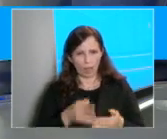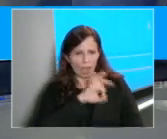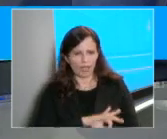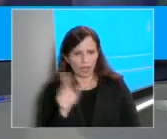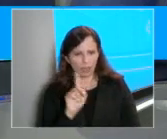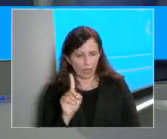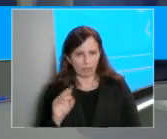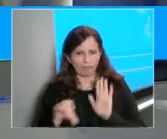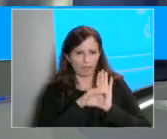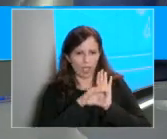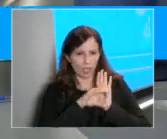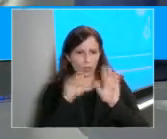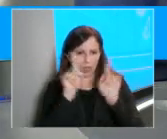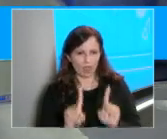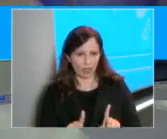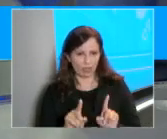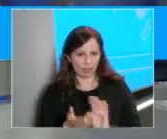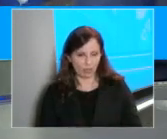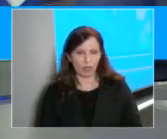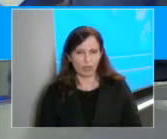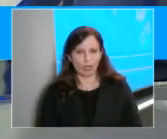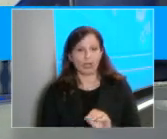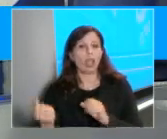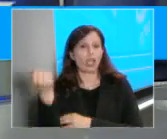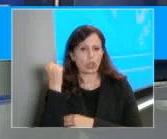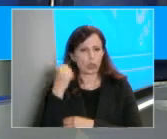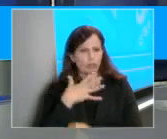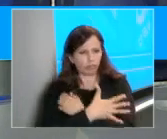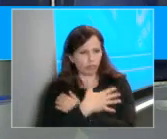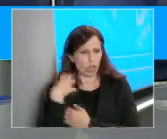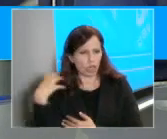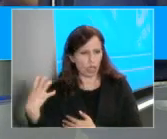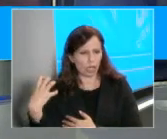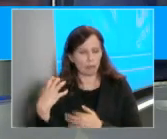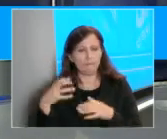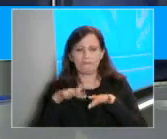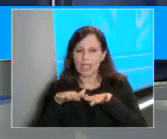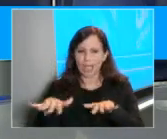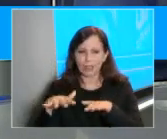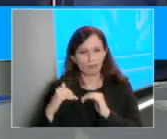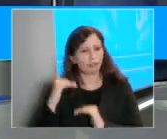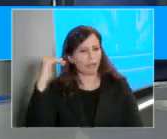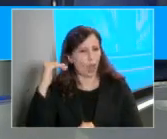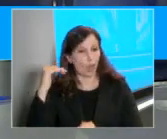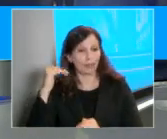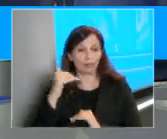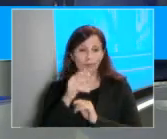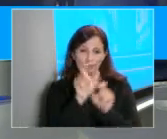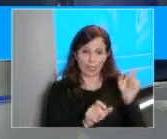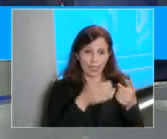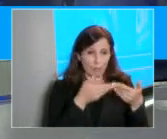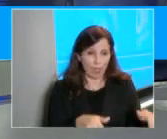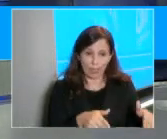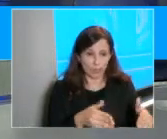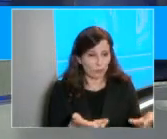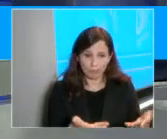וההישג הכי גדול של נתניהו בעשר שנות שלטונו זה חיזוק הטייקונים, עלייה של כמות המיליארדרים במדינה, בזמן שהאזרחים